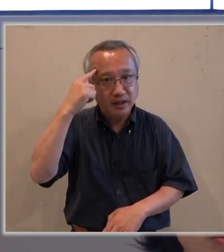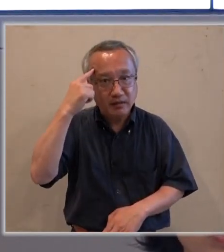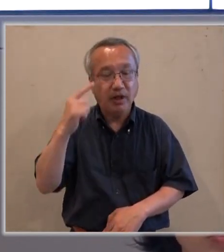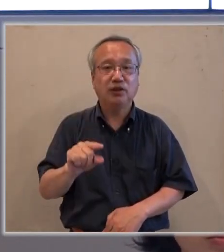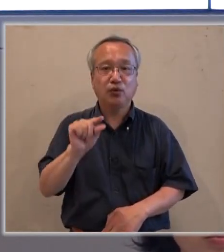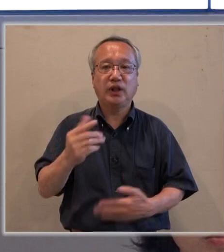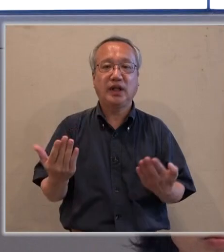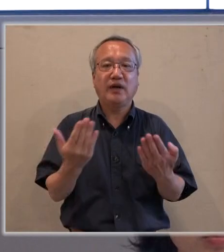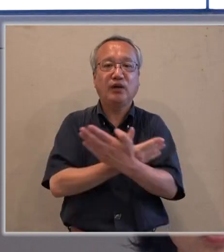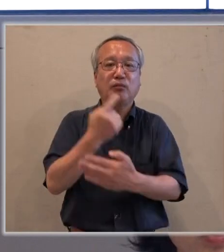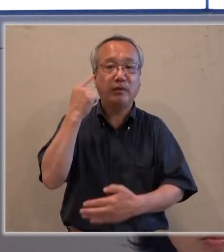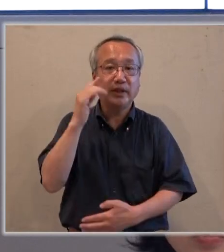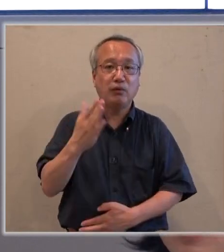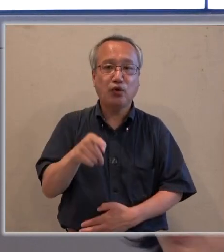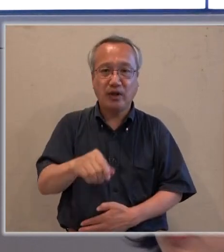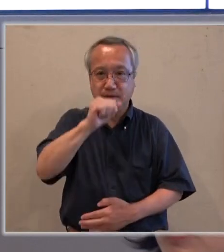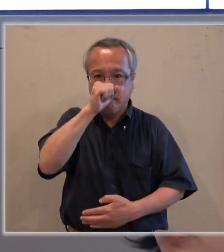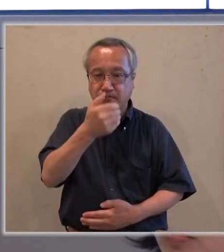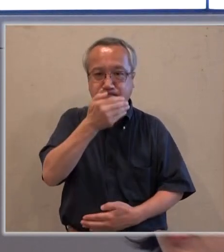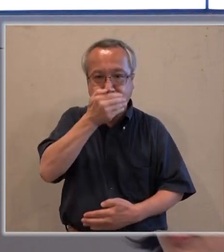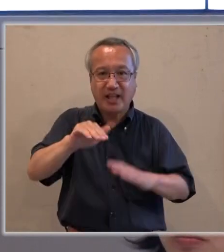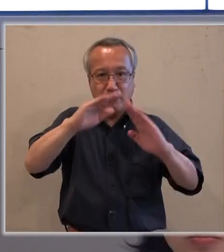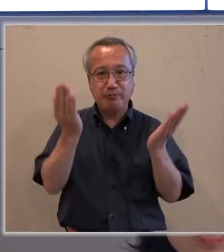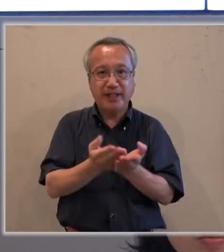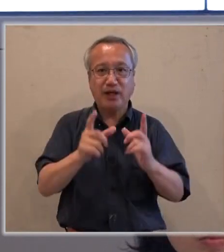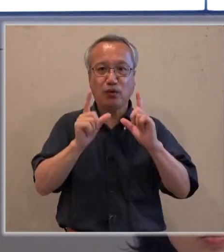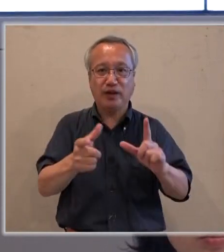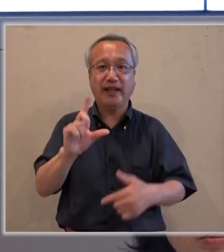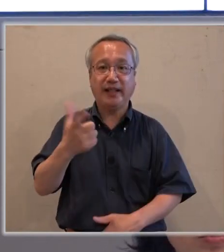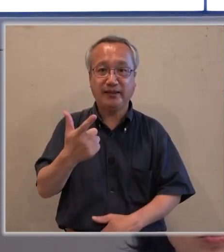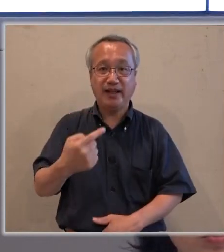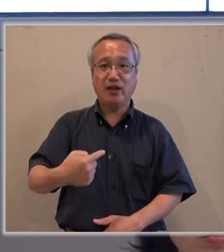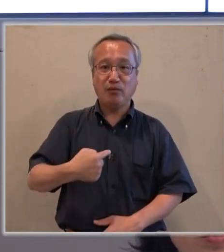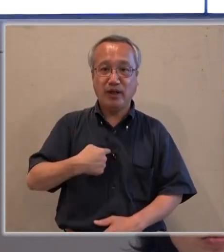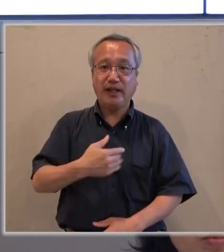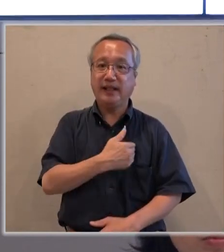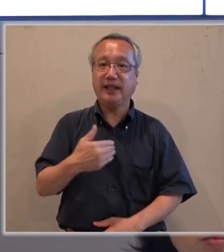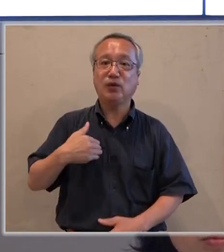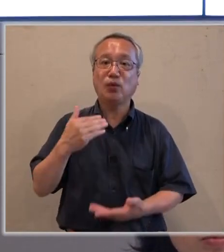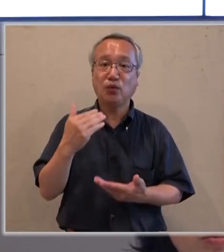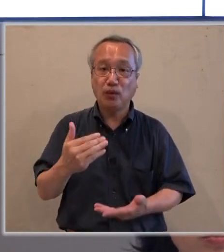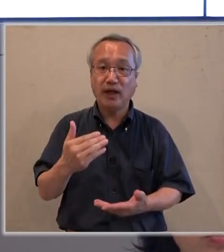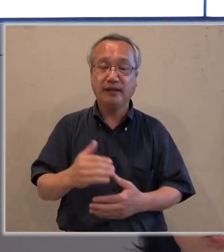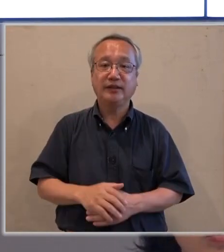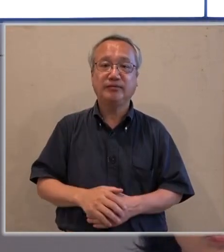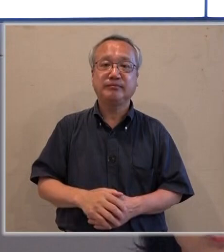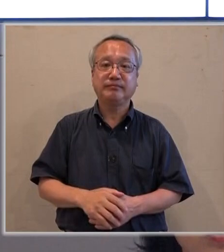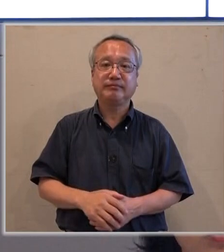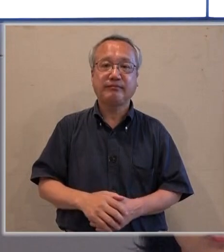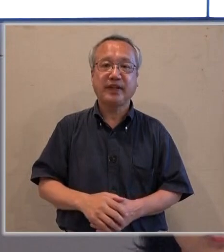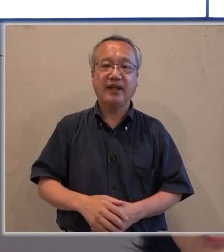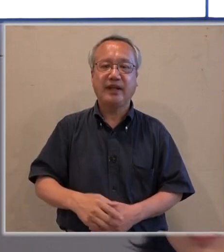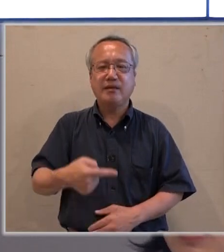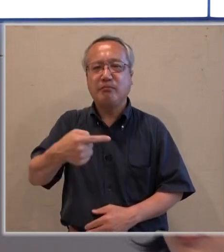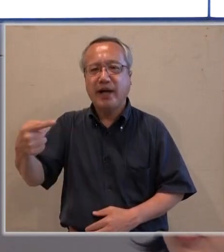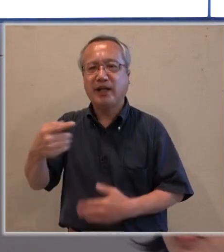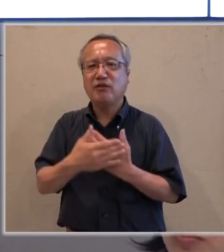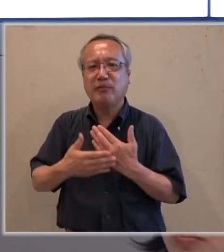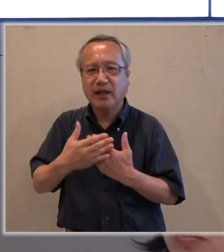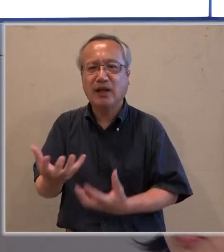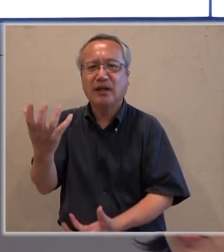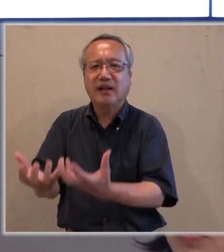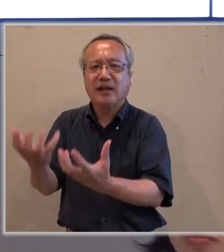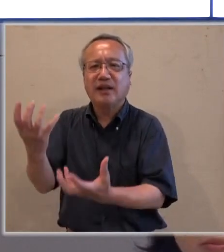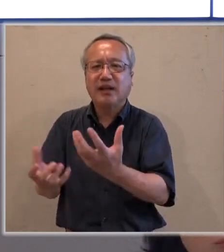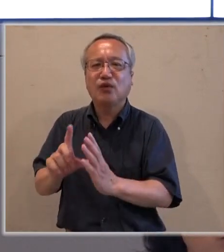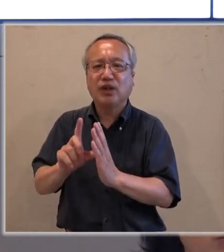なと思います。ただこれも完璧なことだと思ってなくて、ただ僕にできることっていうのは東京2020の時にネガティブなニュースが起こるたびに思っていたこと